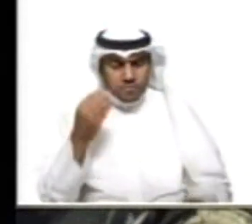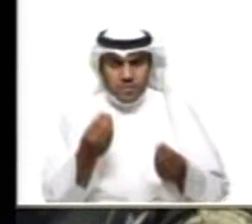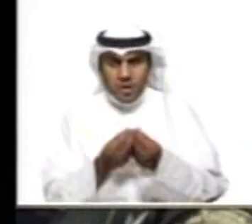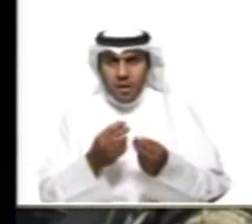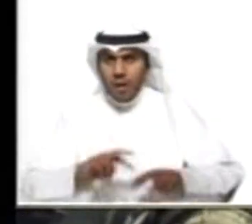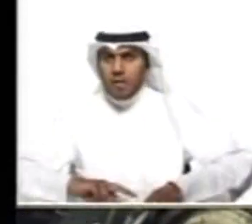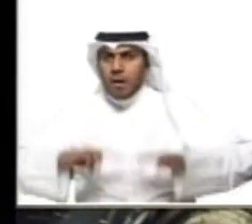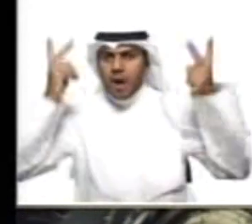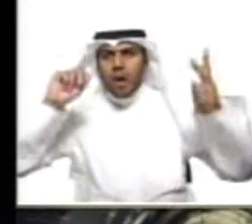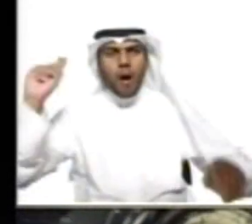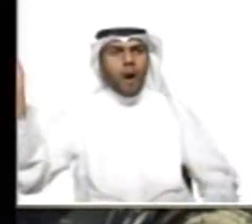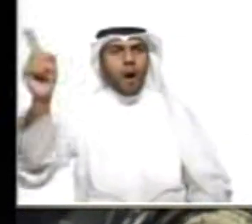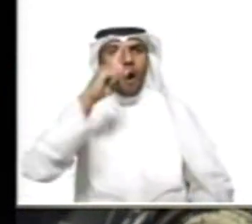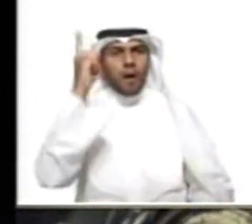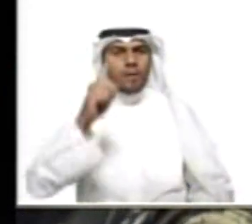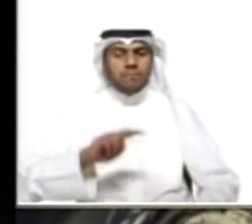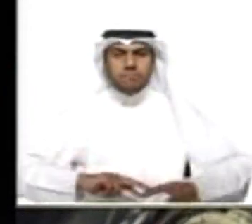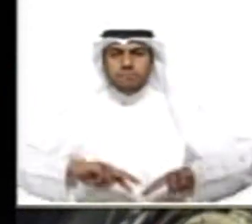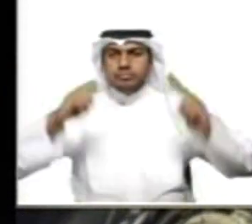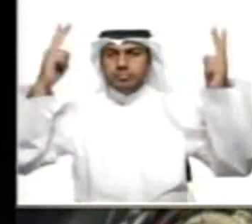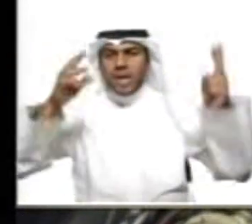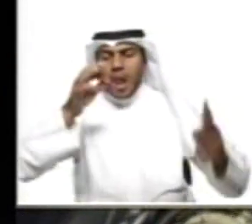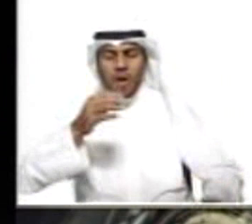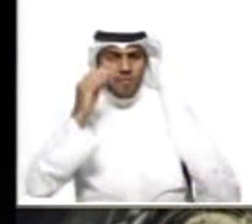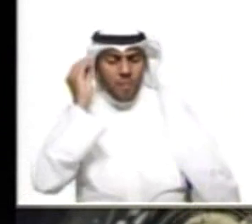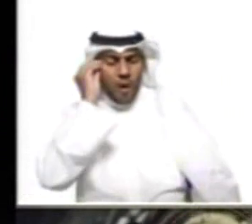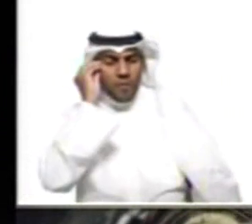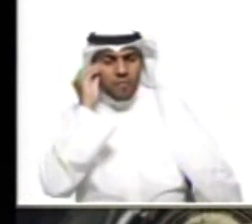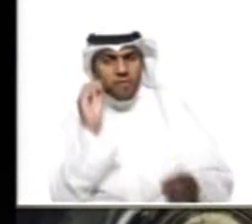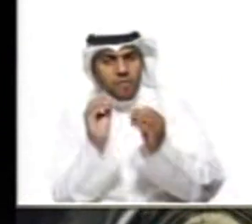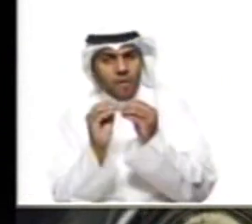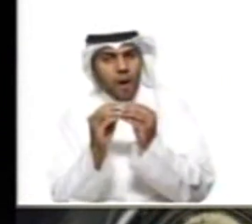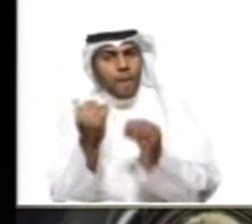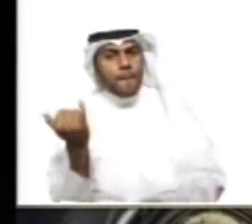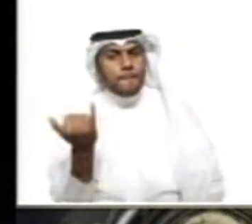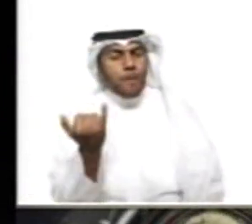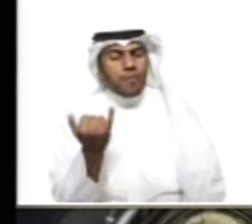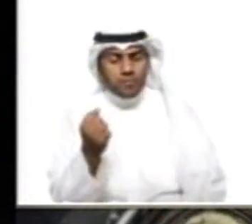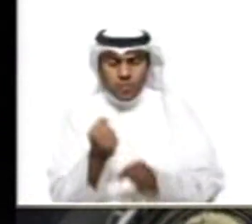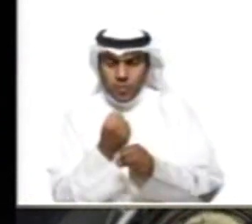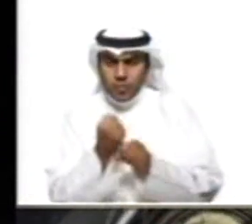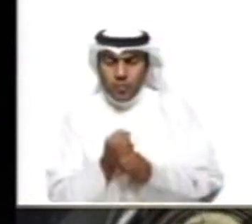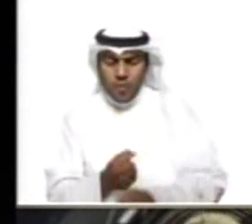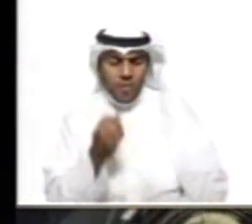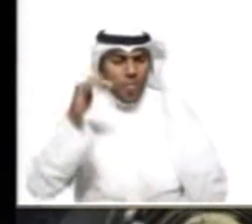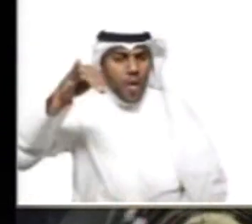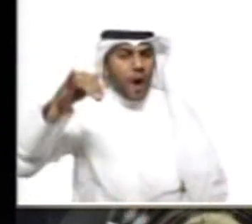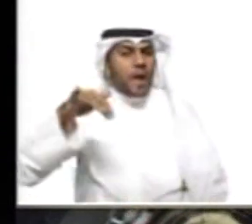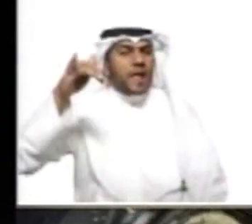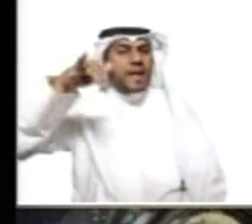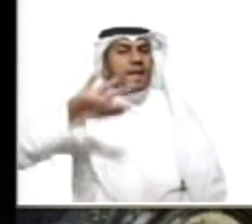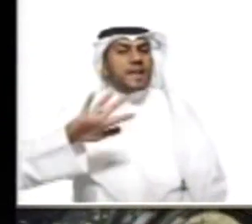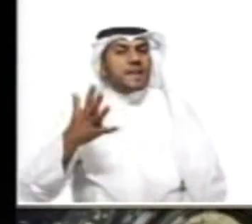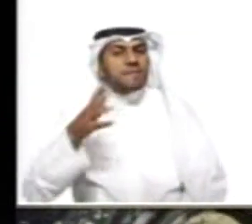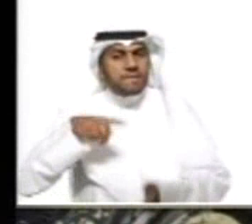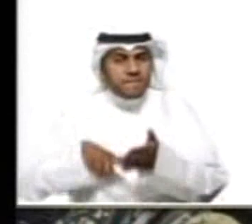كبيرة، ولابد من أن نتكيف مع هذا التطور والتغير، ولكن ينبغي أن نفهم العملية،